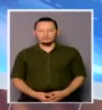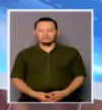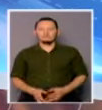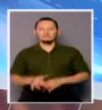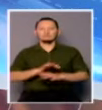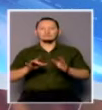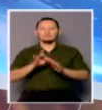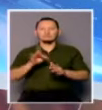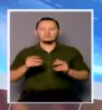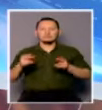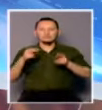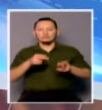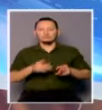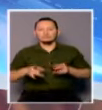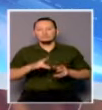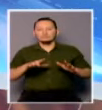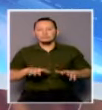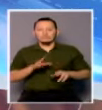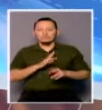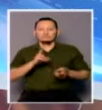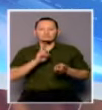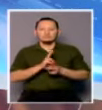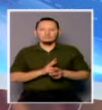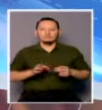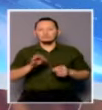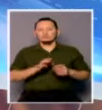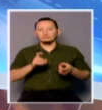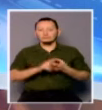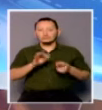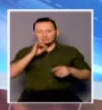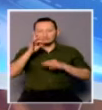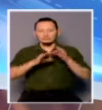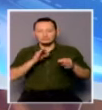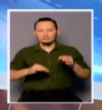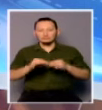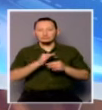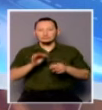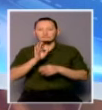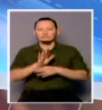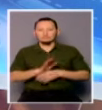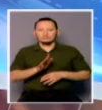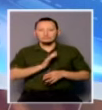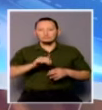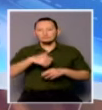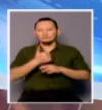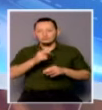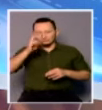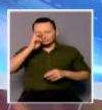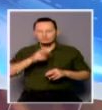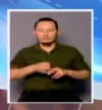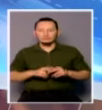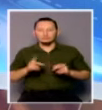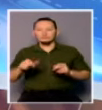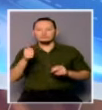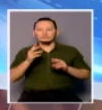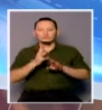Народные избранники, прибывшие в регион, встретились с прокурорами области и разъяснили задачи, поставленные в послании главы государства. В первую